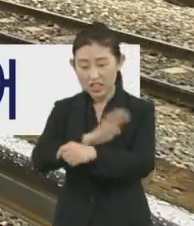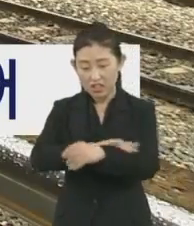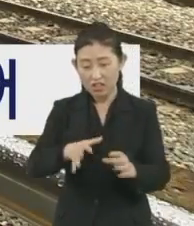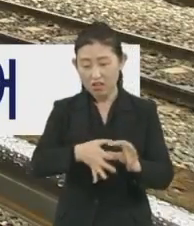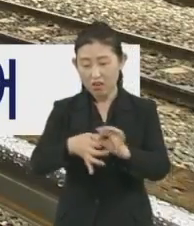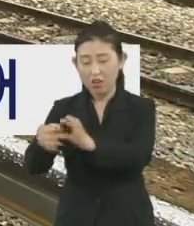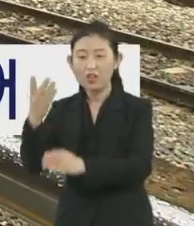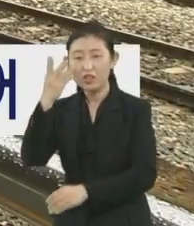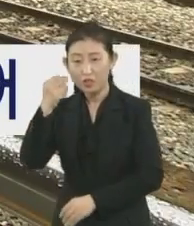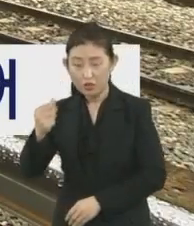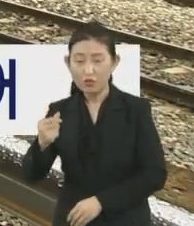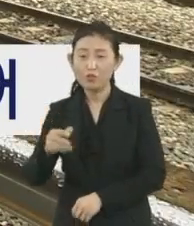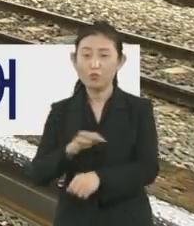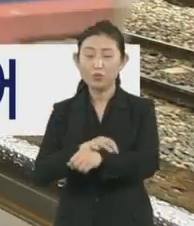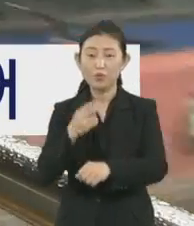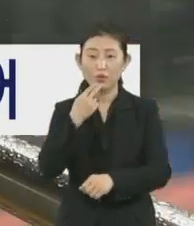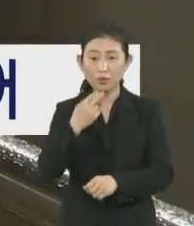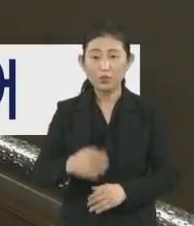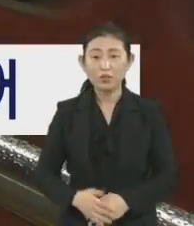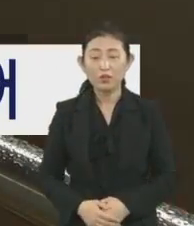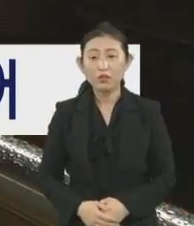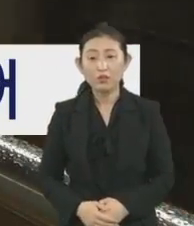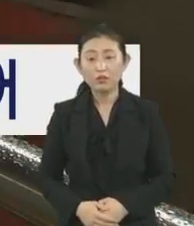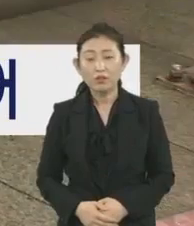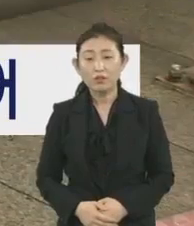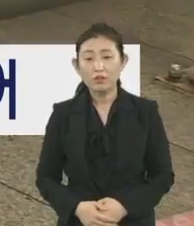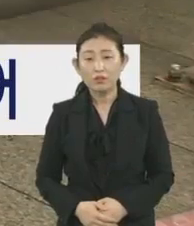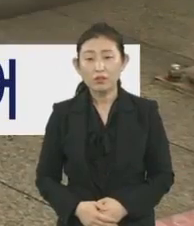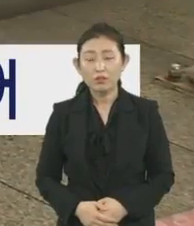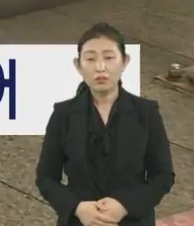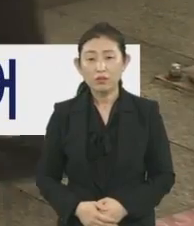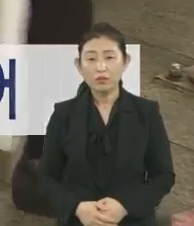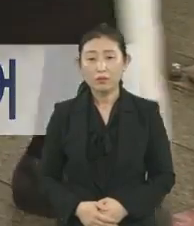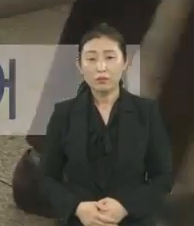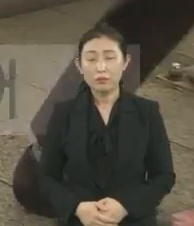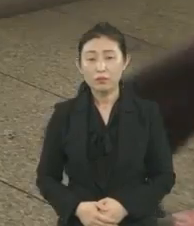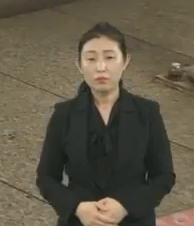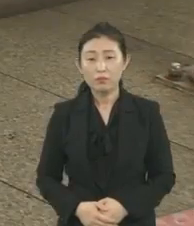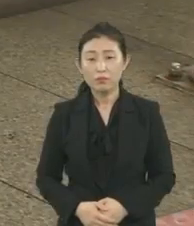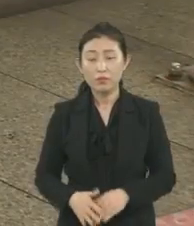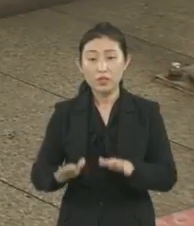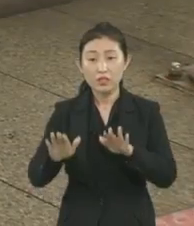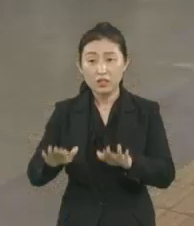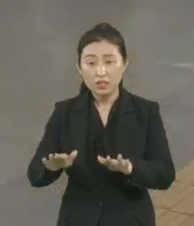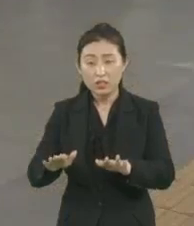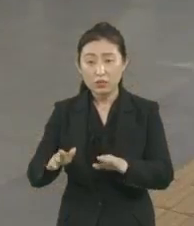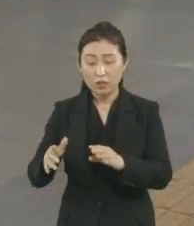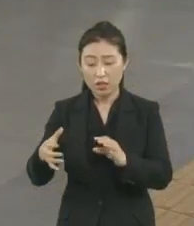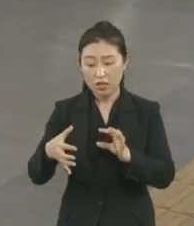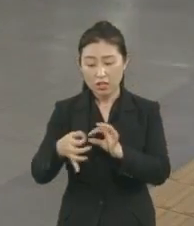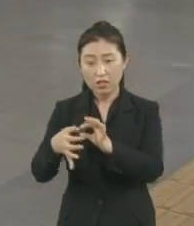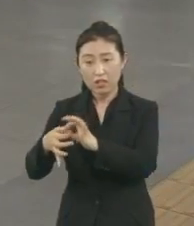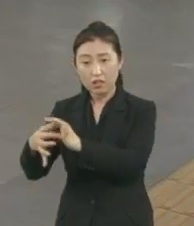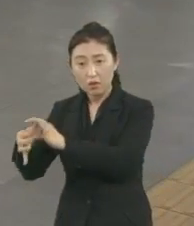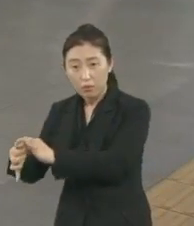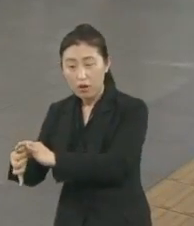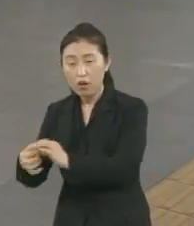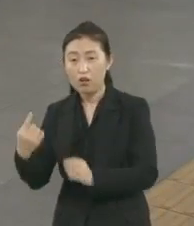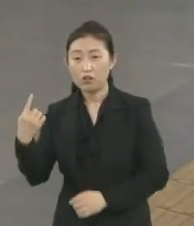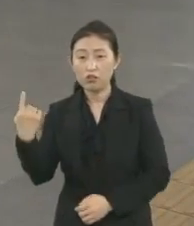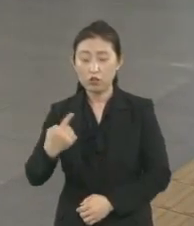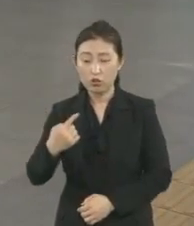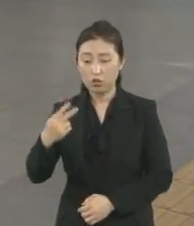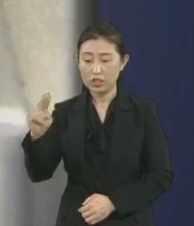없었습니다. 천안역 환승 할인제는 수도권 전철과 시내버스를 환승하면 실시간으로 일반 기준